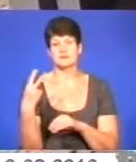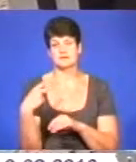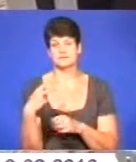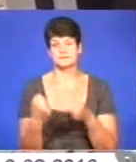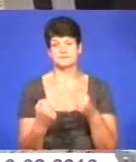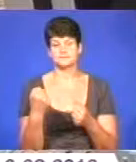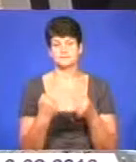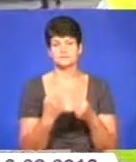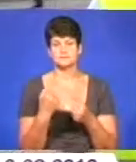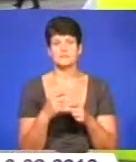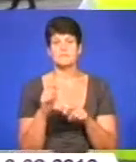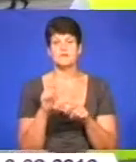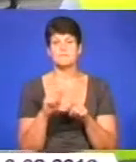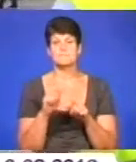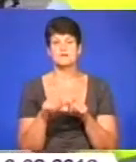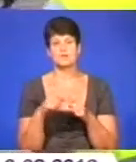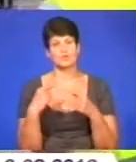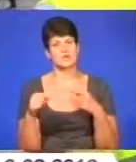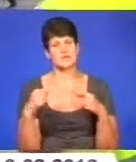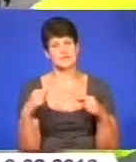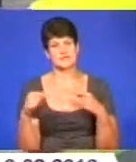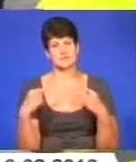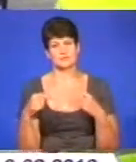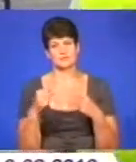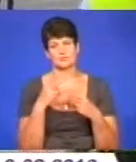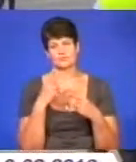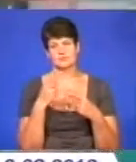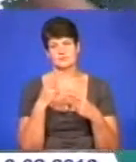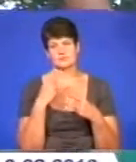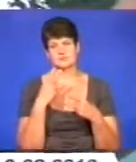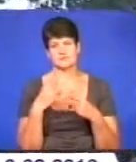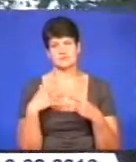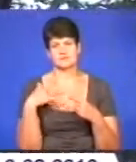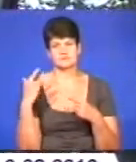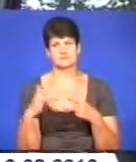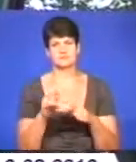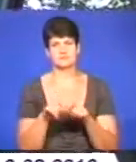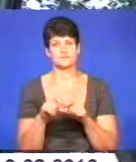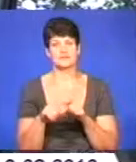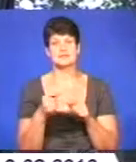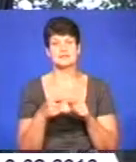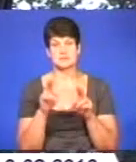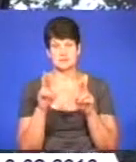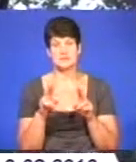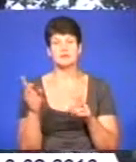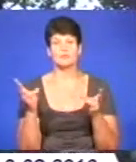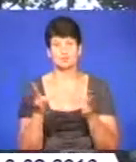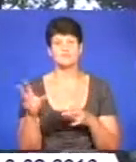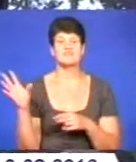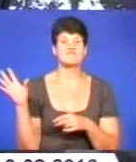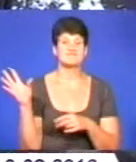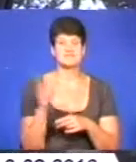автівок. Перевізники, у свою чергу, по-різному реагують на посилення контролю. Ці правила потрібні, але для всіх,